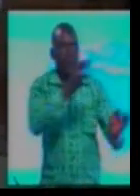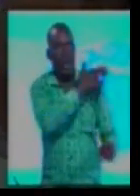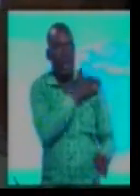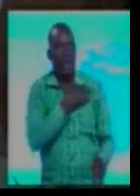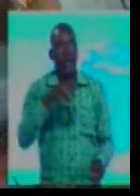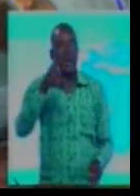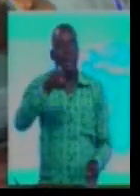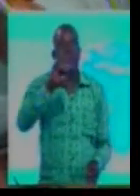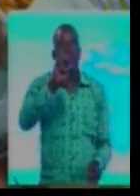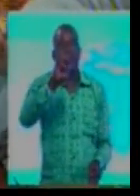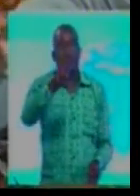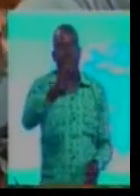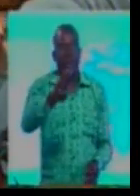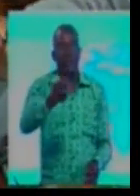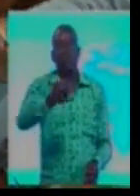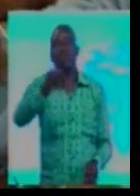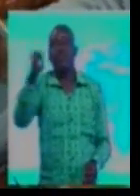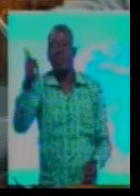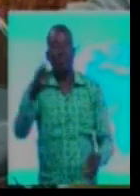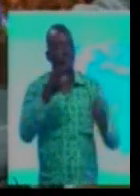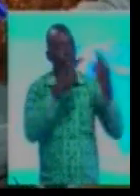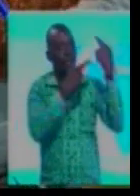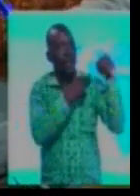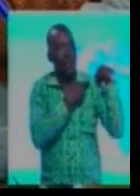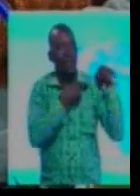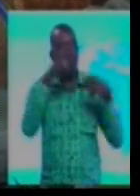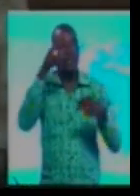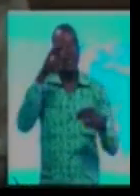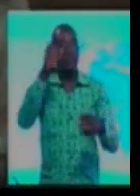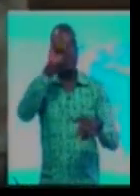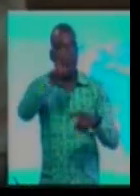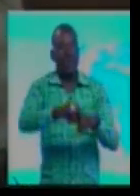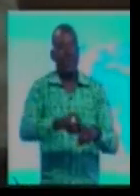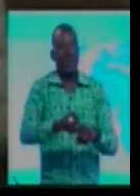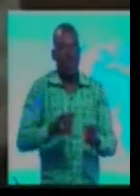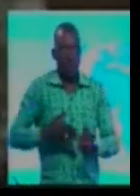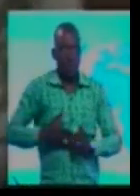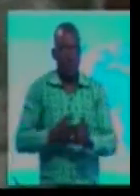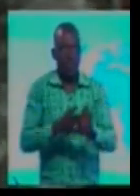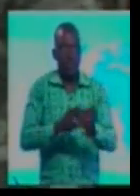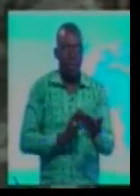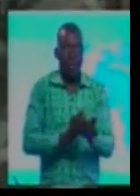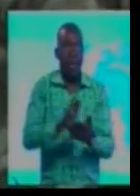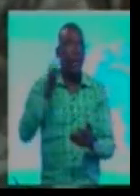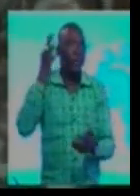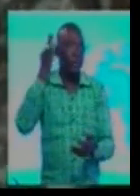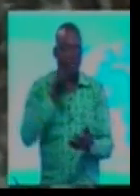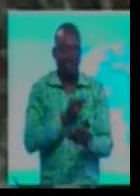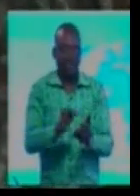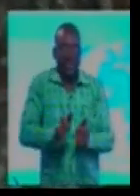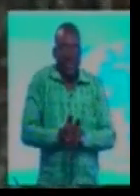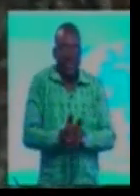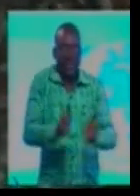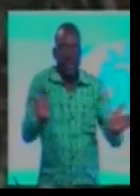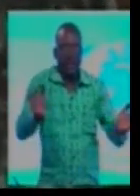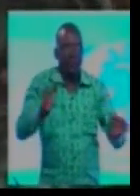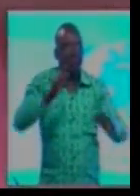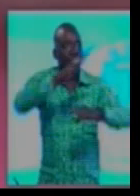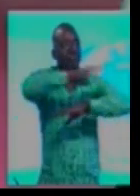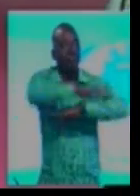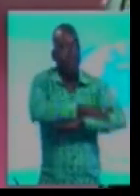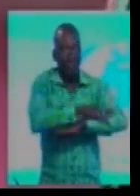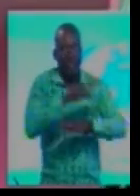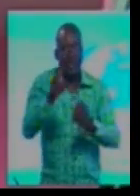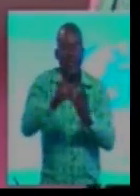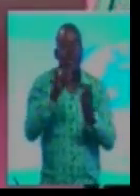RTB, et de l'autre, les responsables du Synatic, conduit par son secrétaire général. Sur la table, le